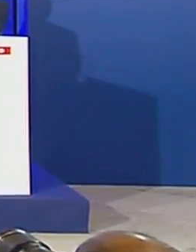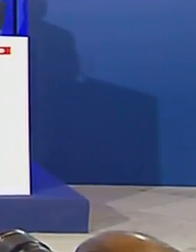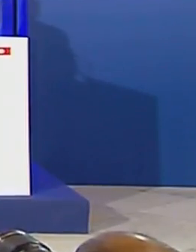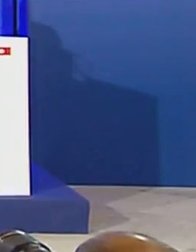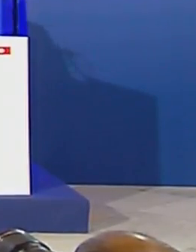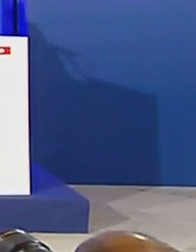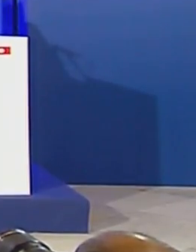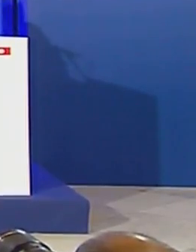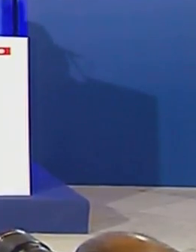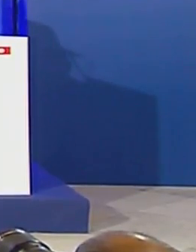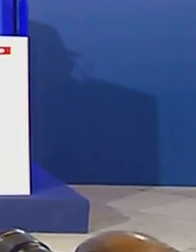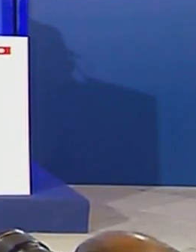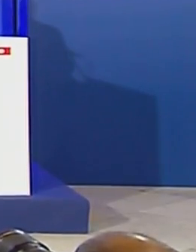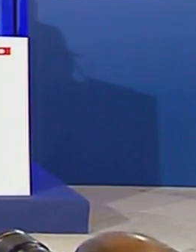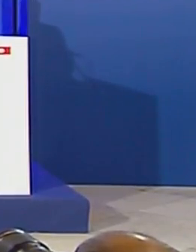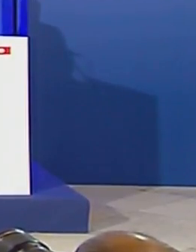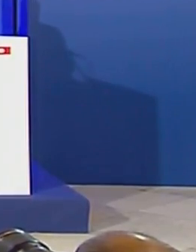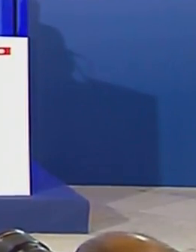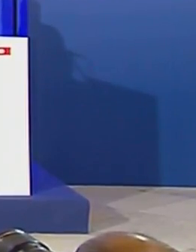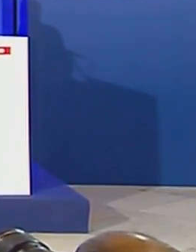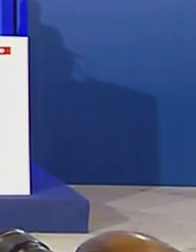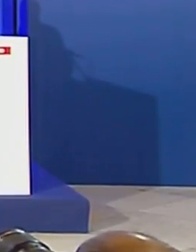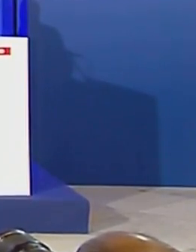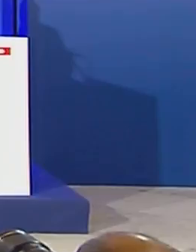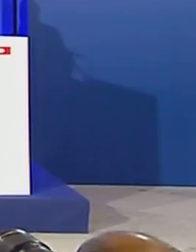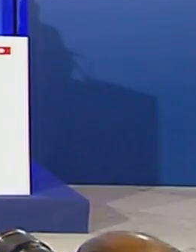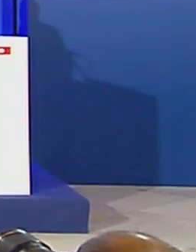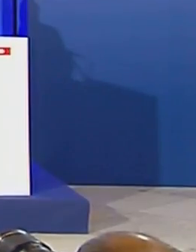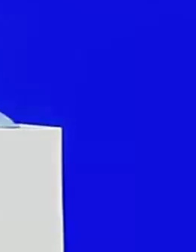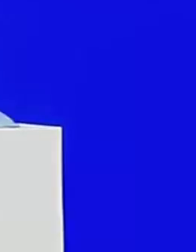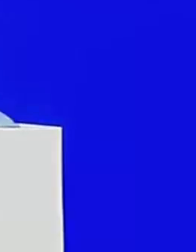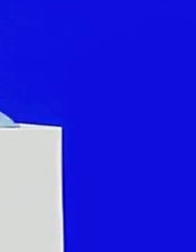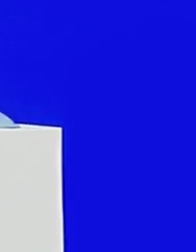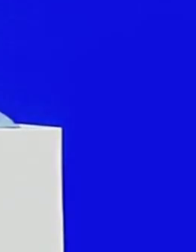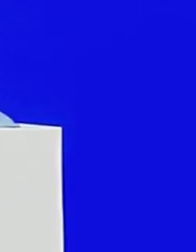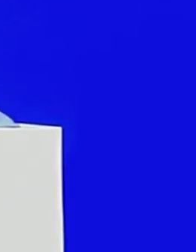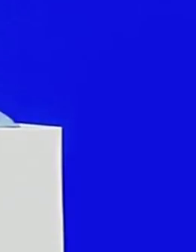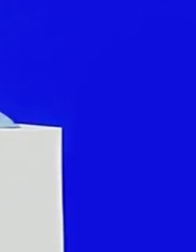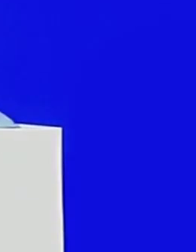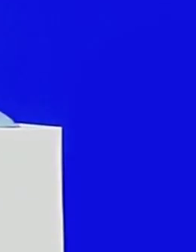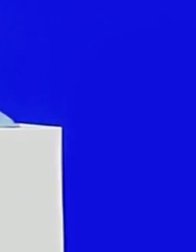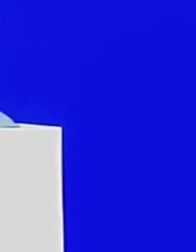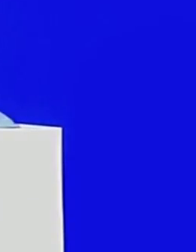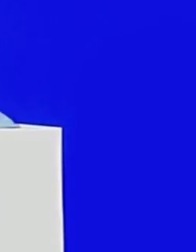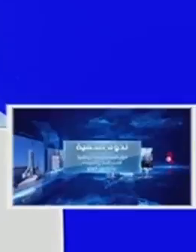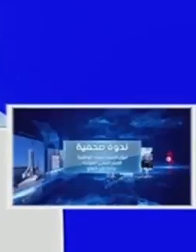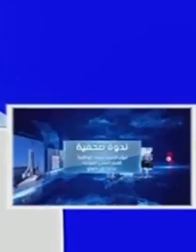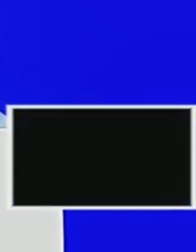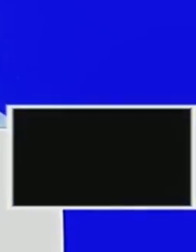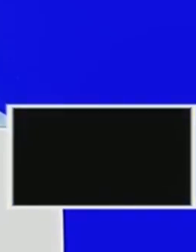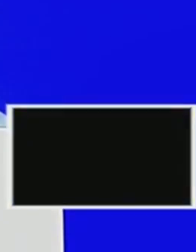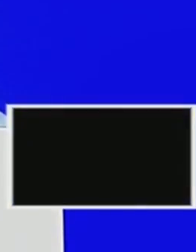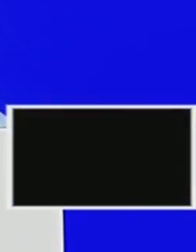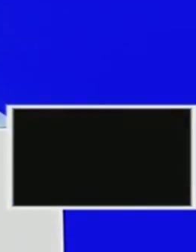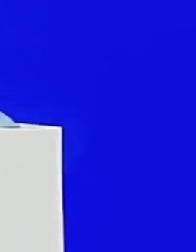فينا. باش نقدموا اليوم الندوة الصحفية المرحلة القادمة اللي هي الحجر